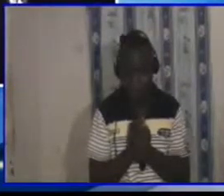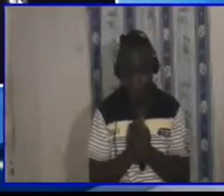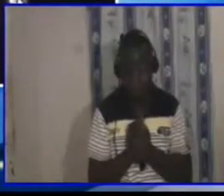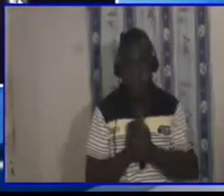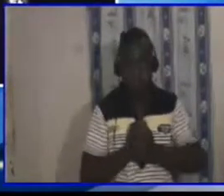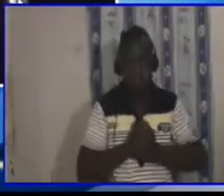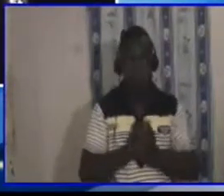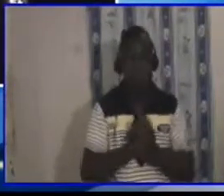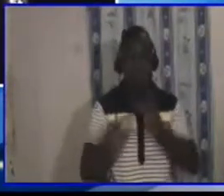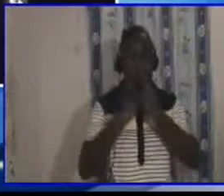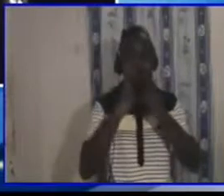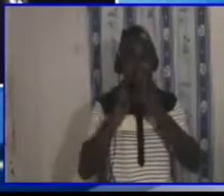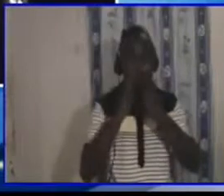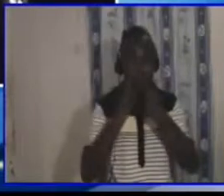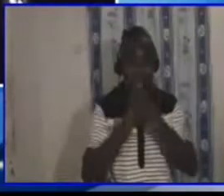detto